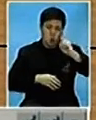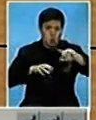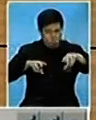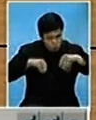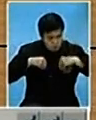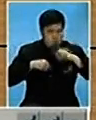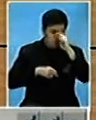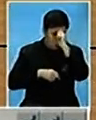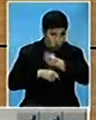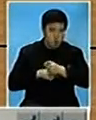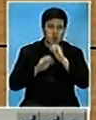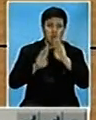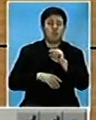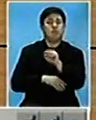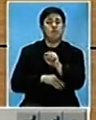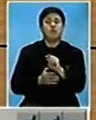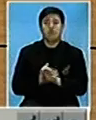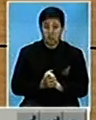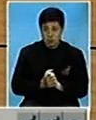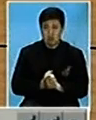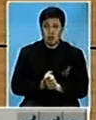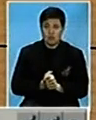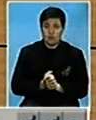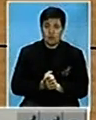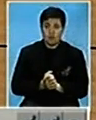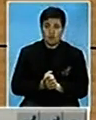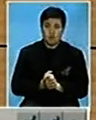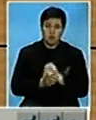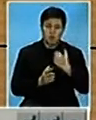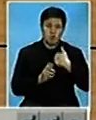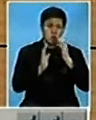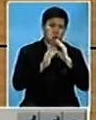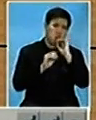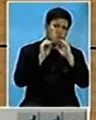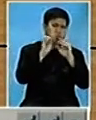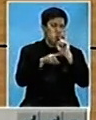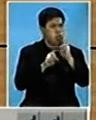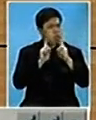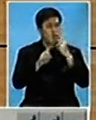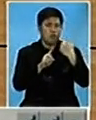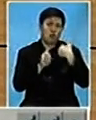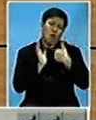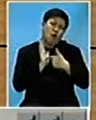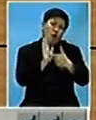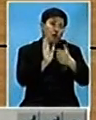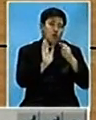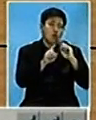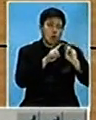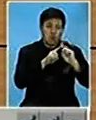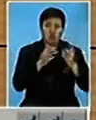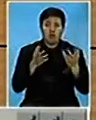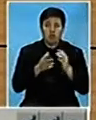าของประเทศเป็นอย่างนี้และมีการโจมตีกล่าวอ้างต่างๆนานาว่า